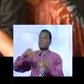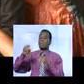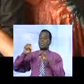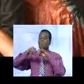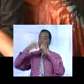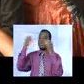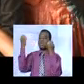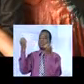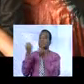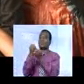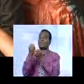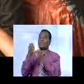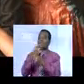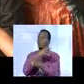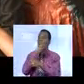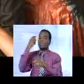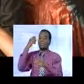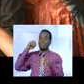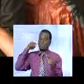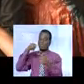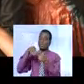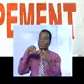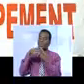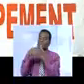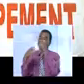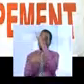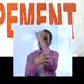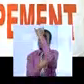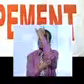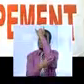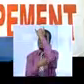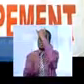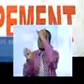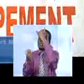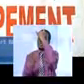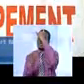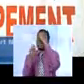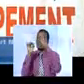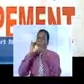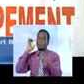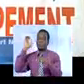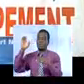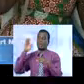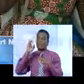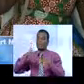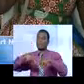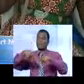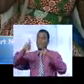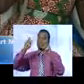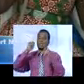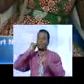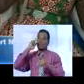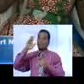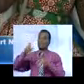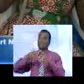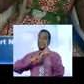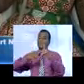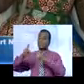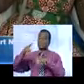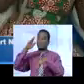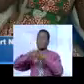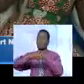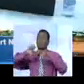l'entrepreneuriat, pour la lutte contre la pauvreté. Cette conférence a aussi permis aux femmes d'échanger